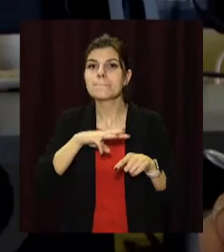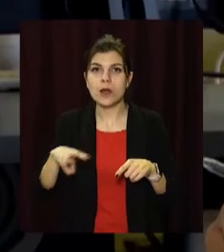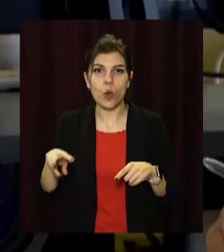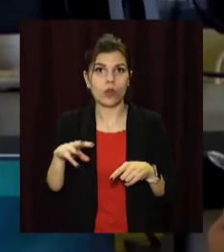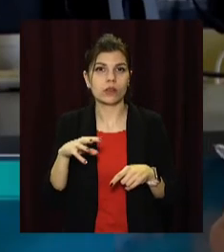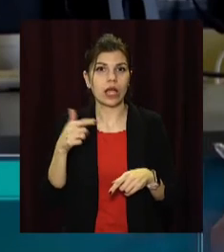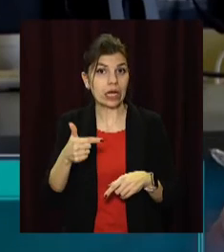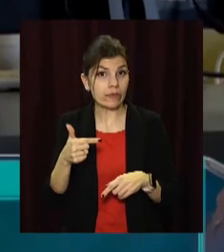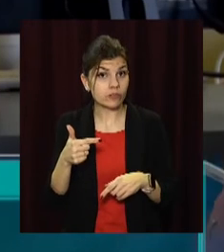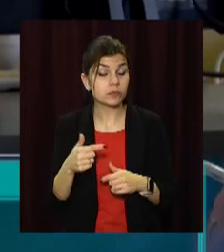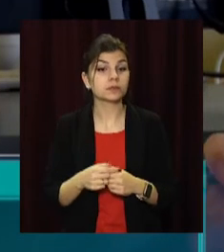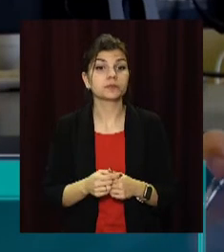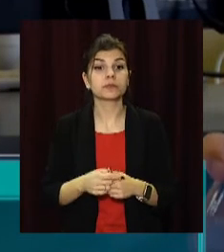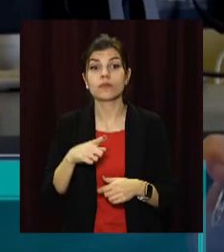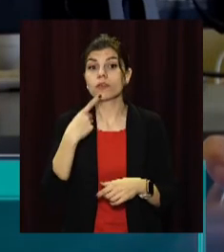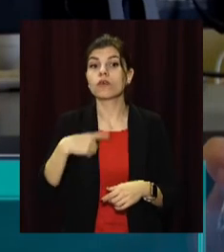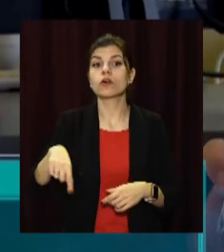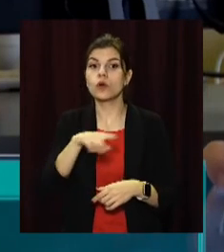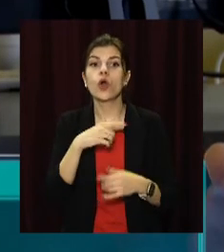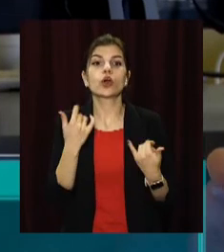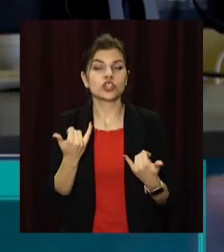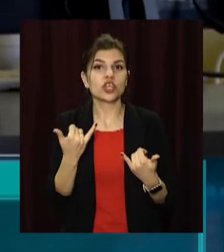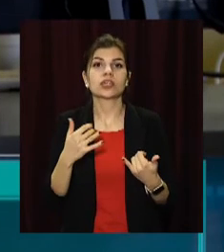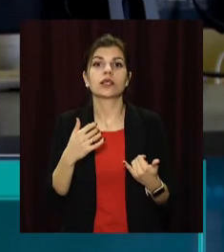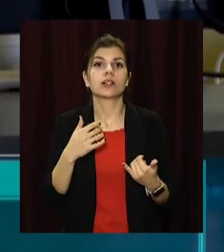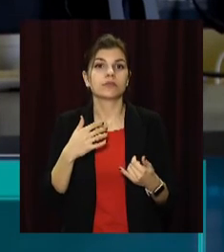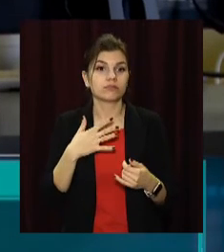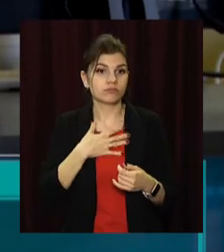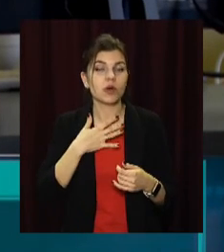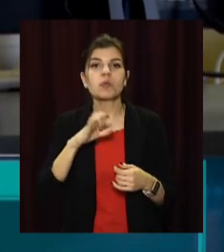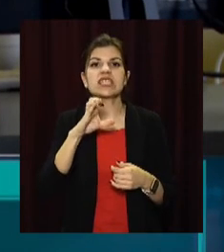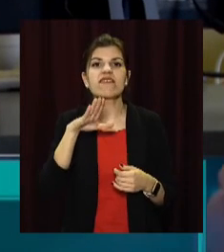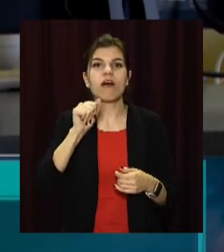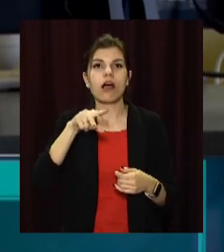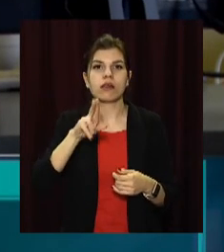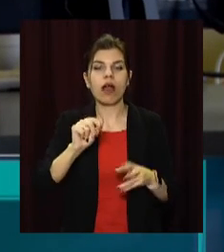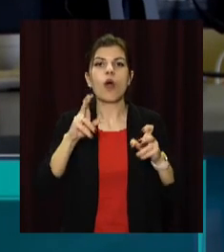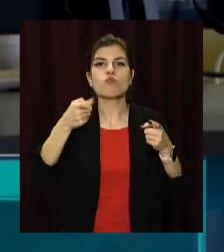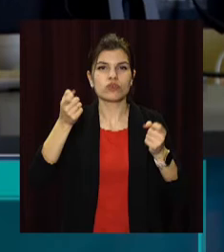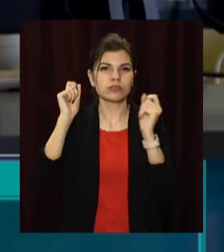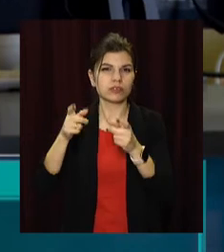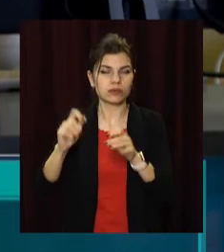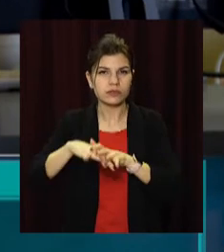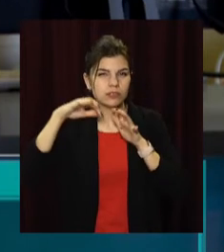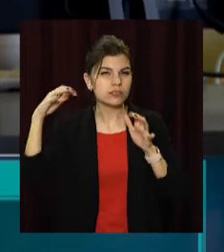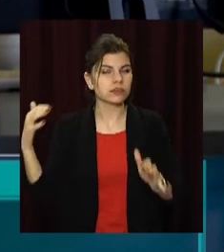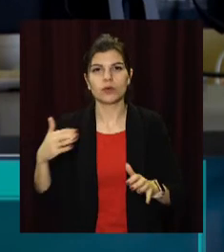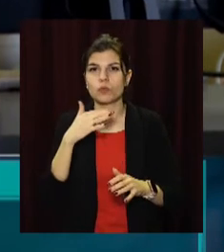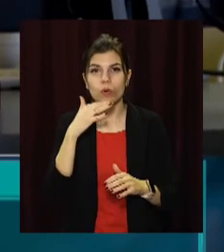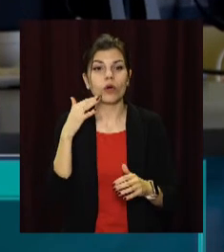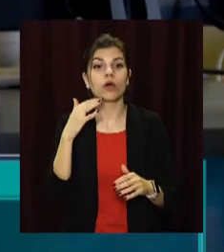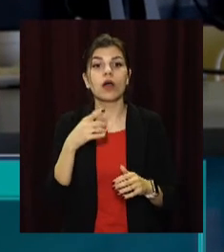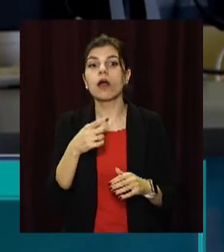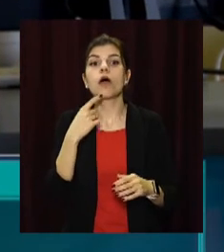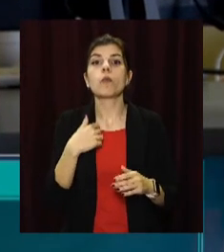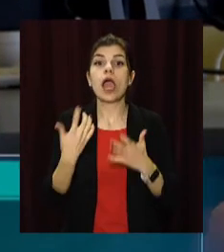4,5 мільйони гривень. Сознательность нашего населения оставляет желать лучшего. То есть свалки имеют циклический характер. То есть это не то, что если мы